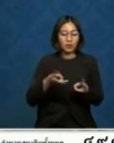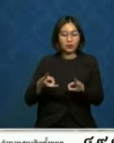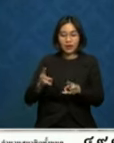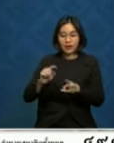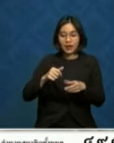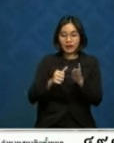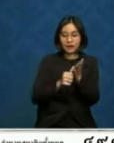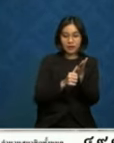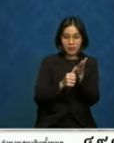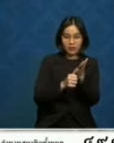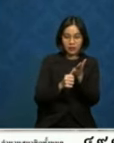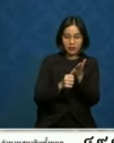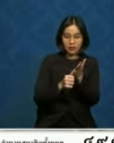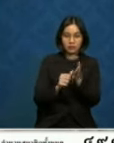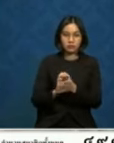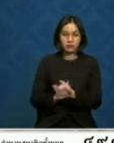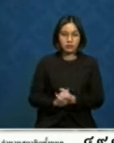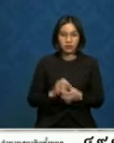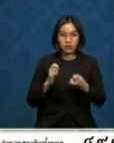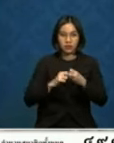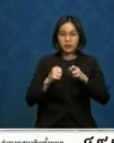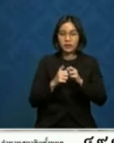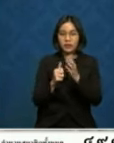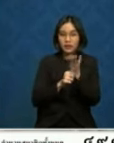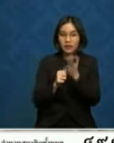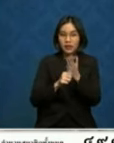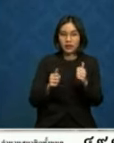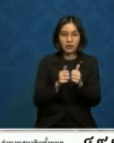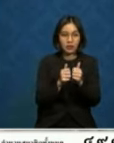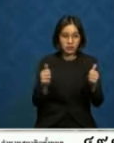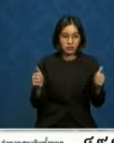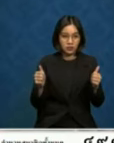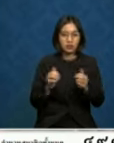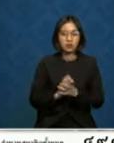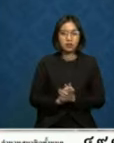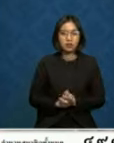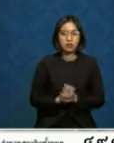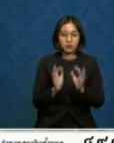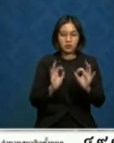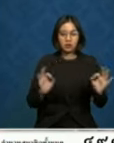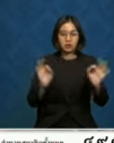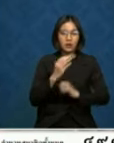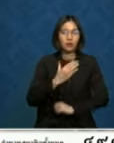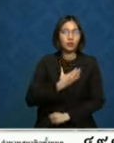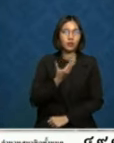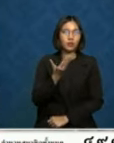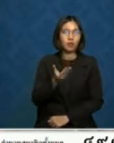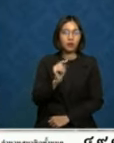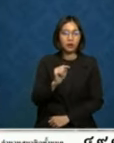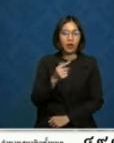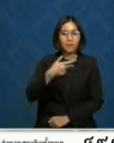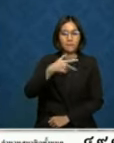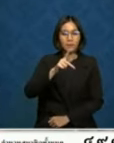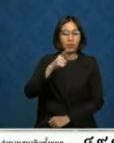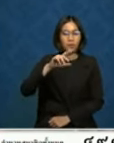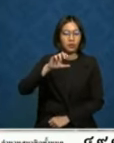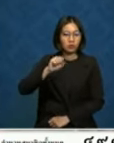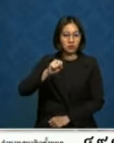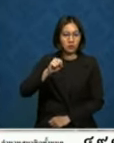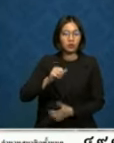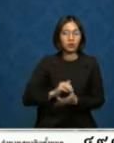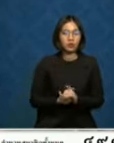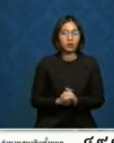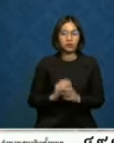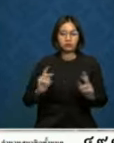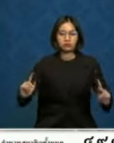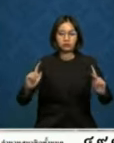การแก้ไขปัญหาให้ดีกว่านี้ครับดังนั้นก็ผมขอให้ปปส.